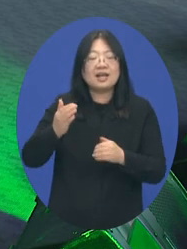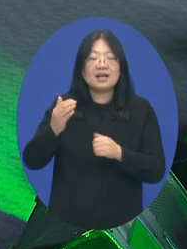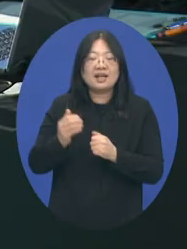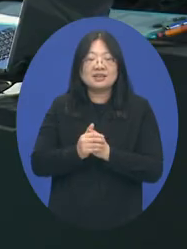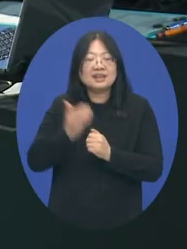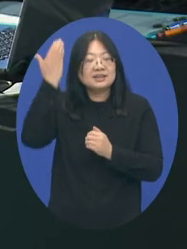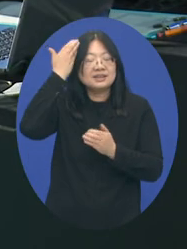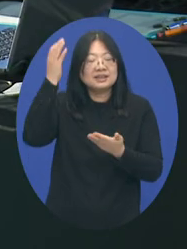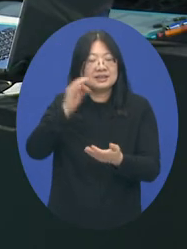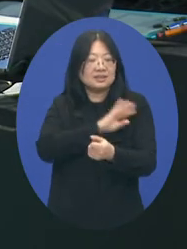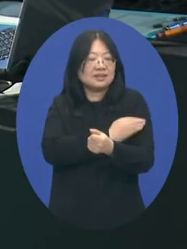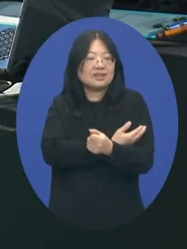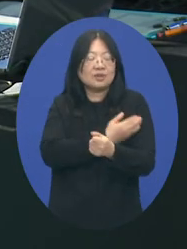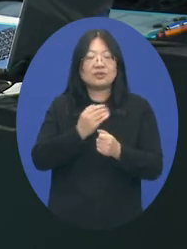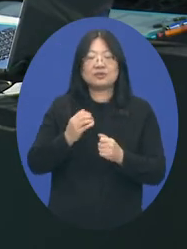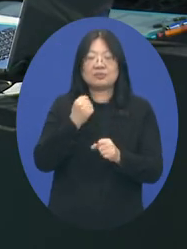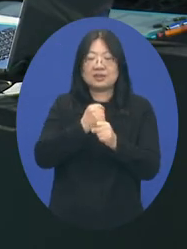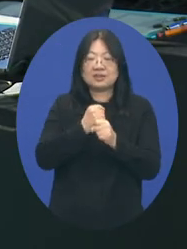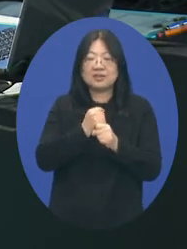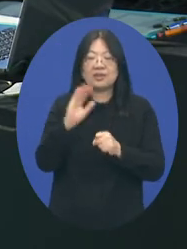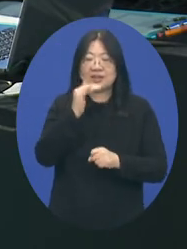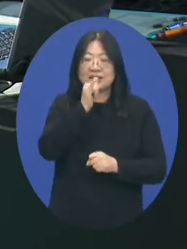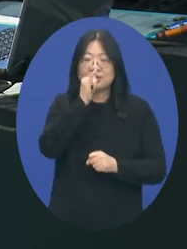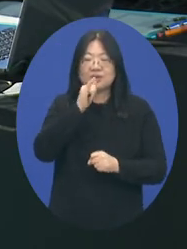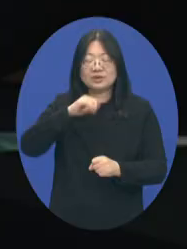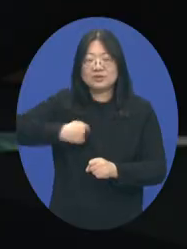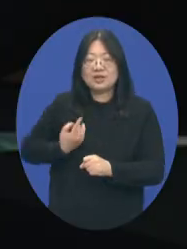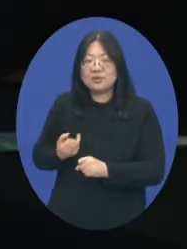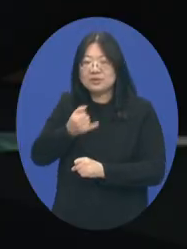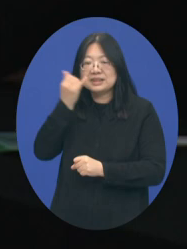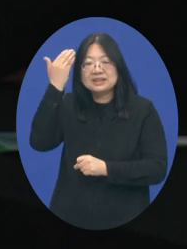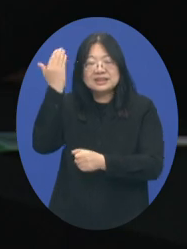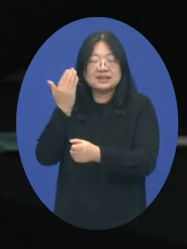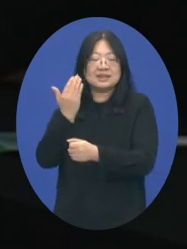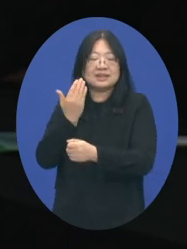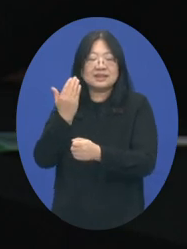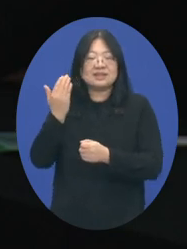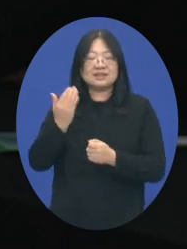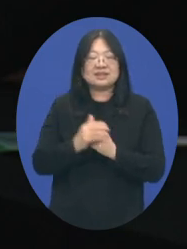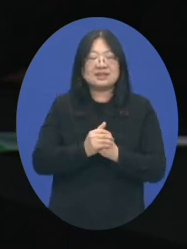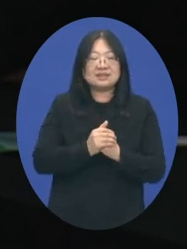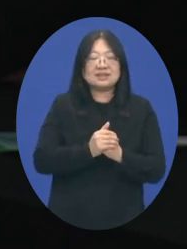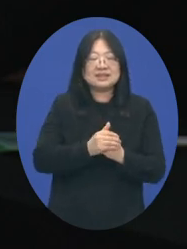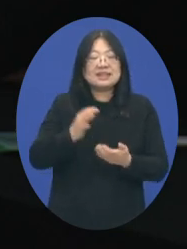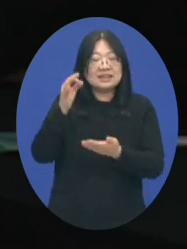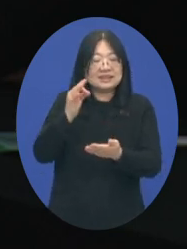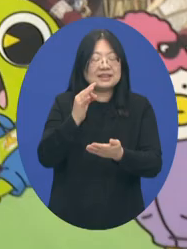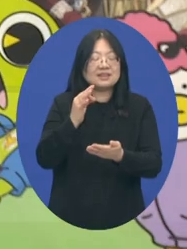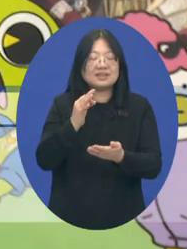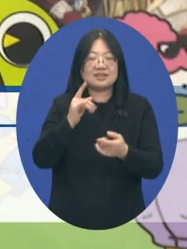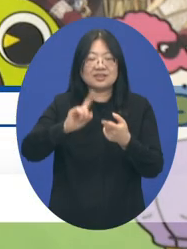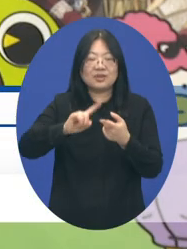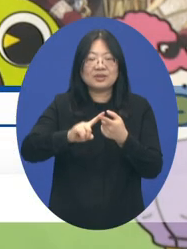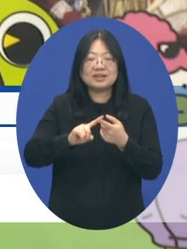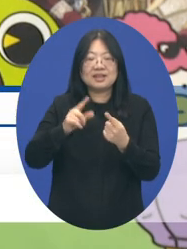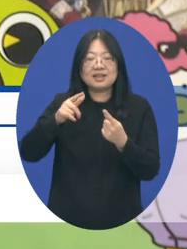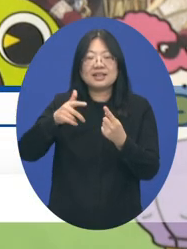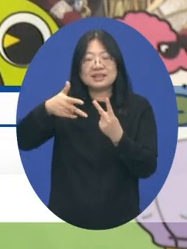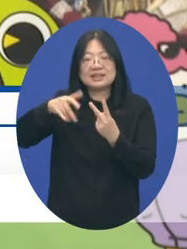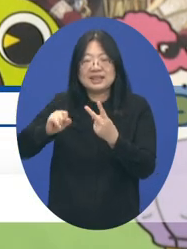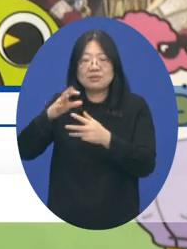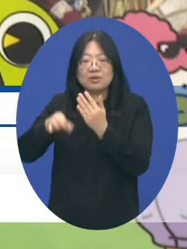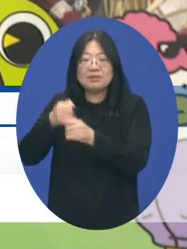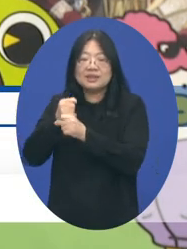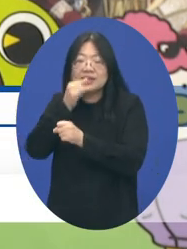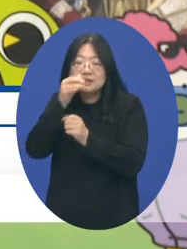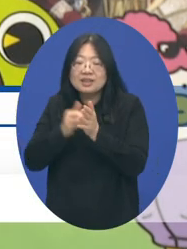지식재산권을 활용한 우수 콘텐츠가 재탄생됐고 자체 보유한 지식재산권은 2차 콘텐츠로 확장됐습니다. 이 프로젝트가